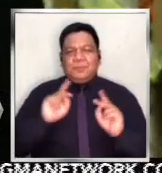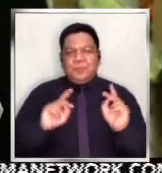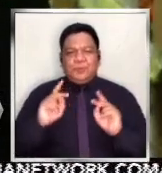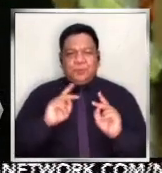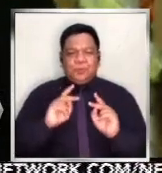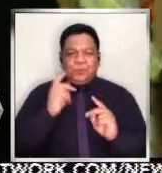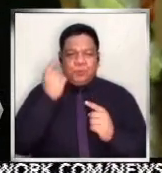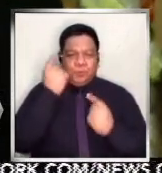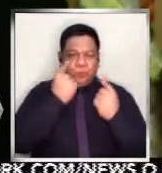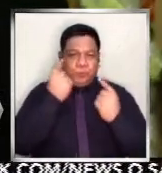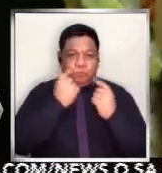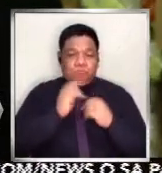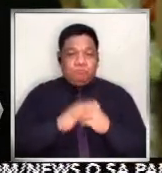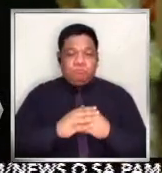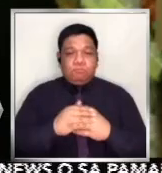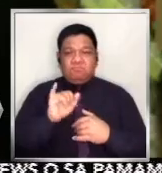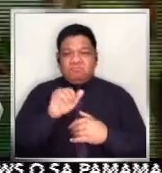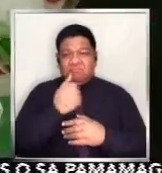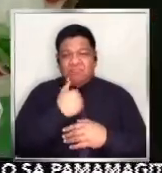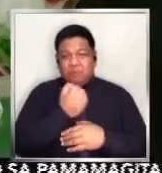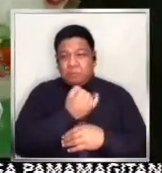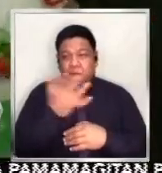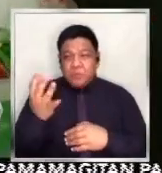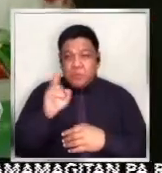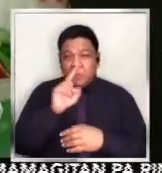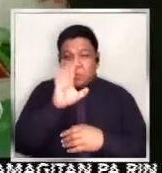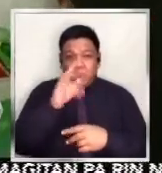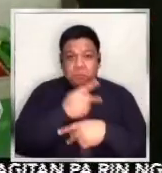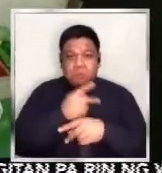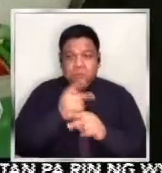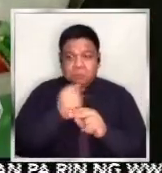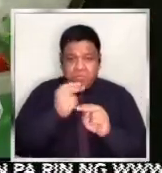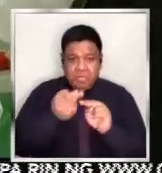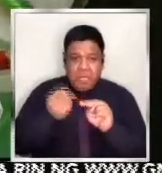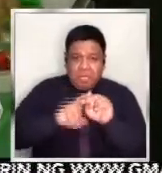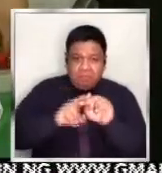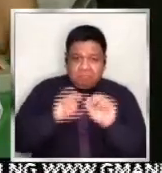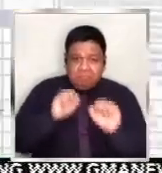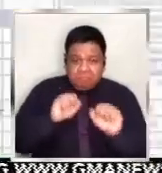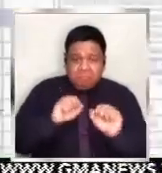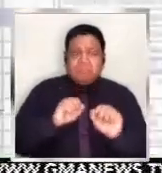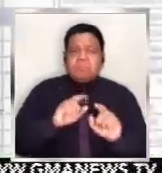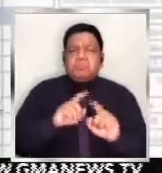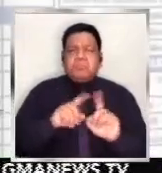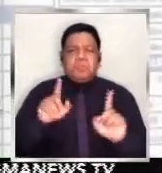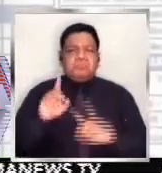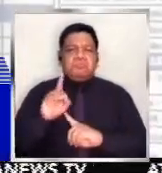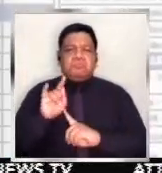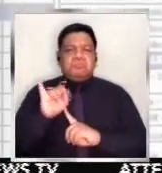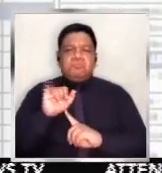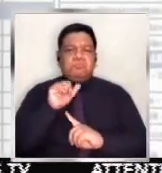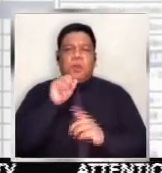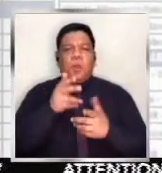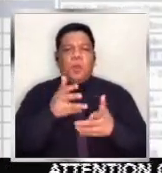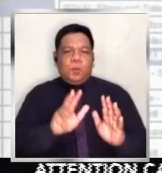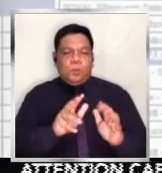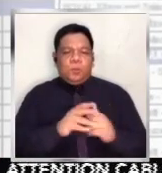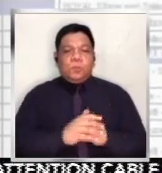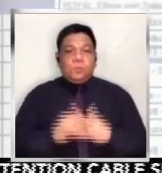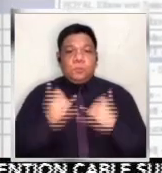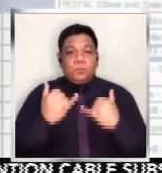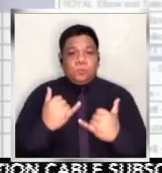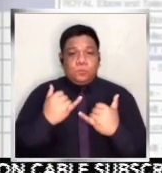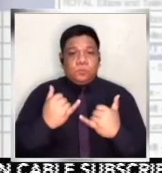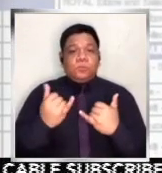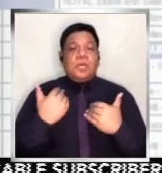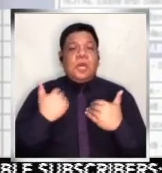mahigit 100 ang produkto ang humirit ng taas presyo, hindi raw muna ito papayagan ng DTI. Ngayong araw, inilabas nila ang suggested